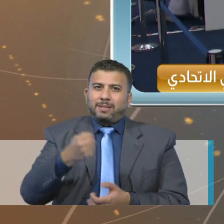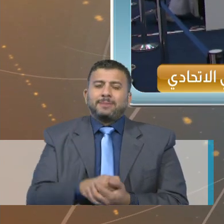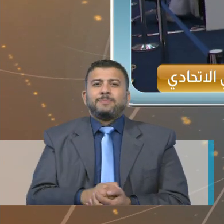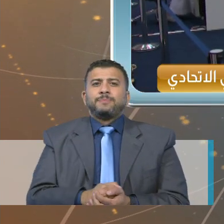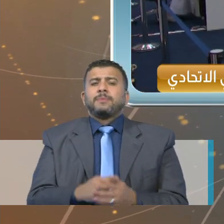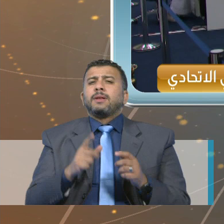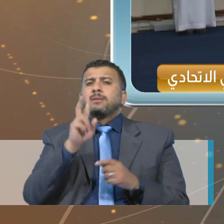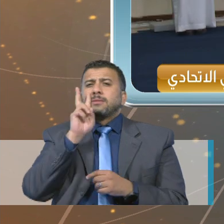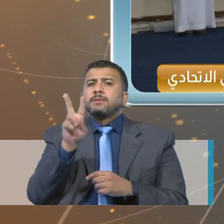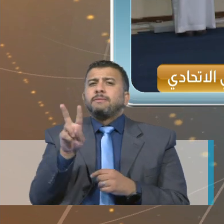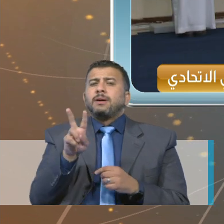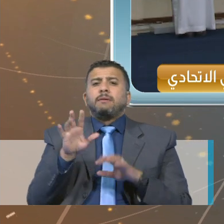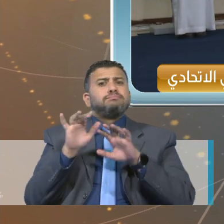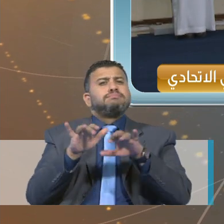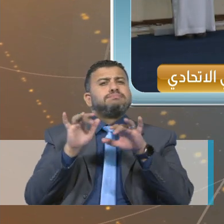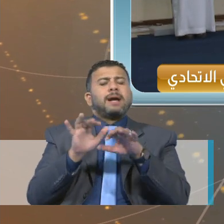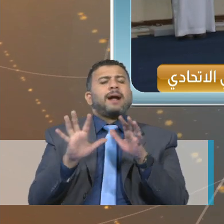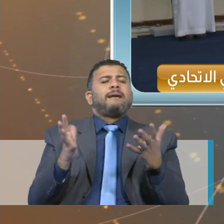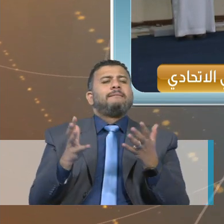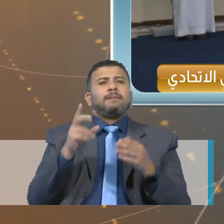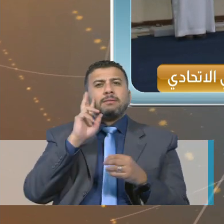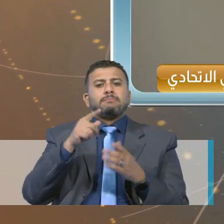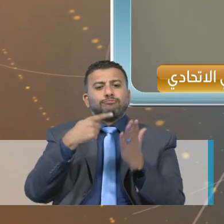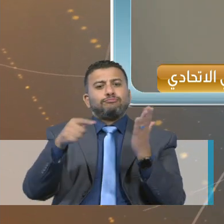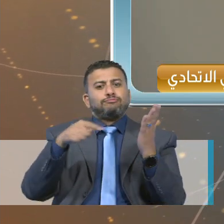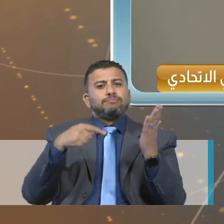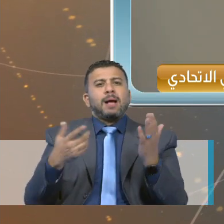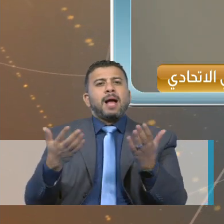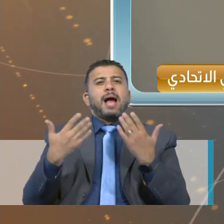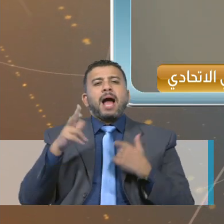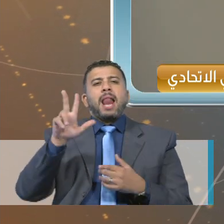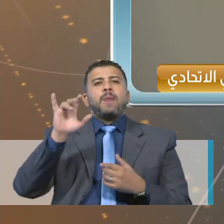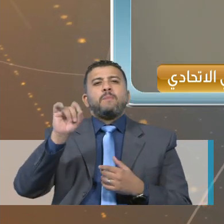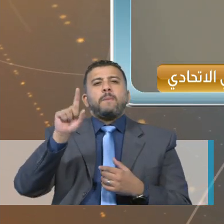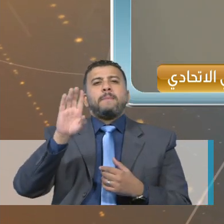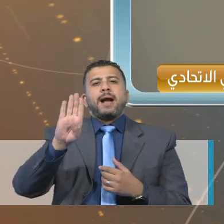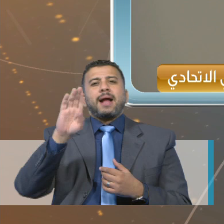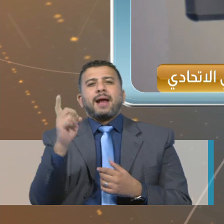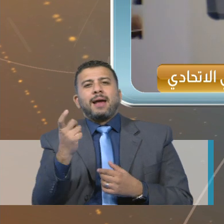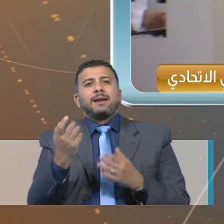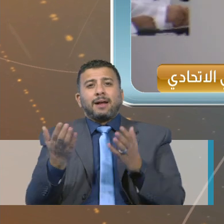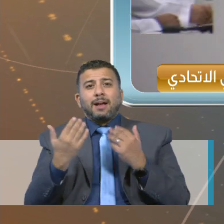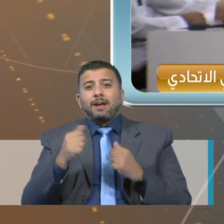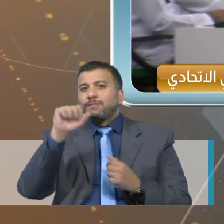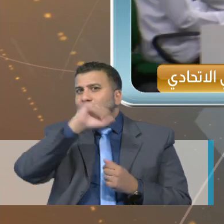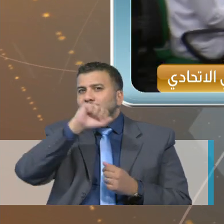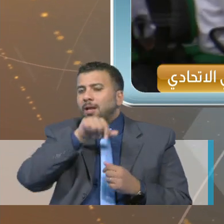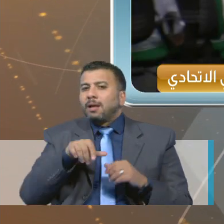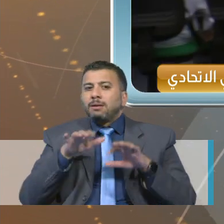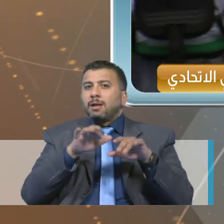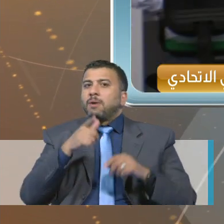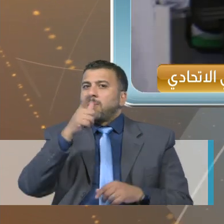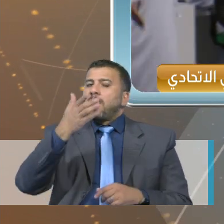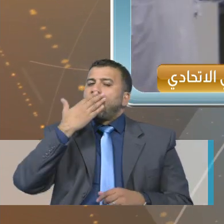بداية، كيف تقيمون الإقبال على مرحلة التصويت المبكر في أيامها الثلاث في الشارقة؟ الحمد لله كان